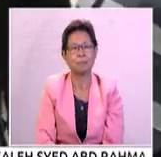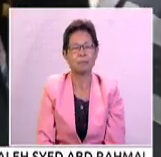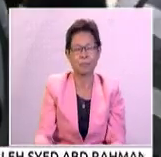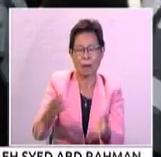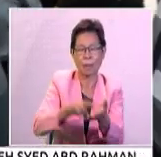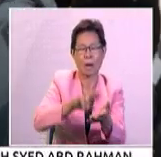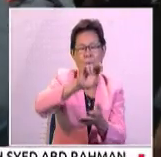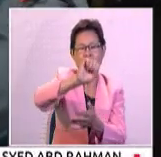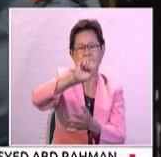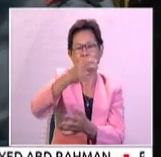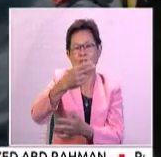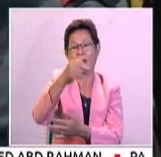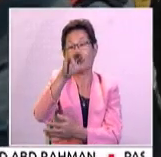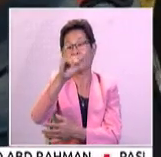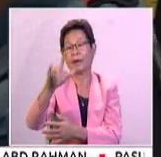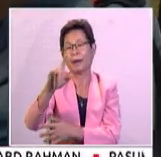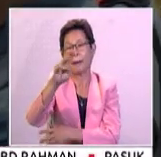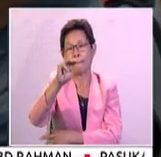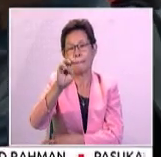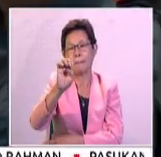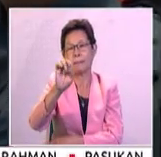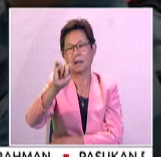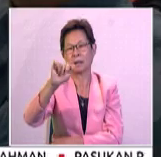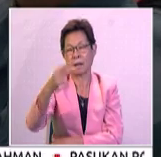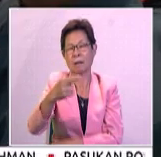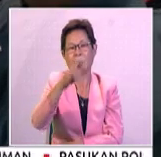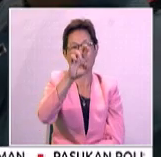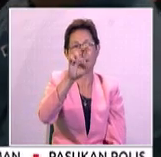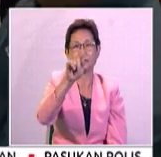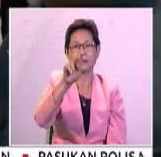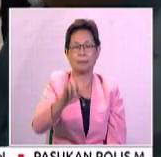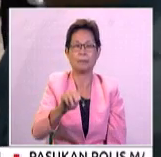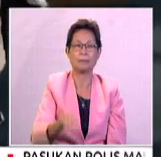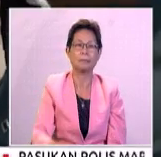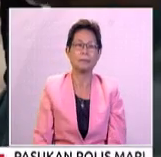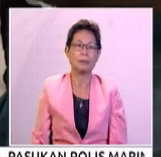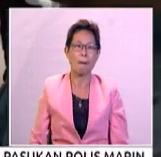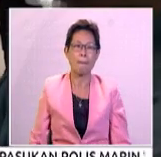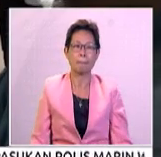Laporan Syahril Sarapudin, Mekah Al-Mukarramah, RTM.